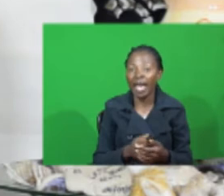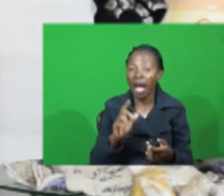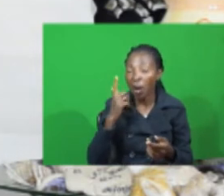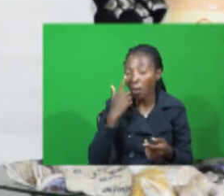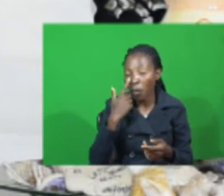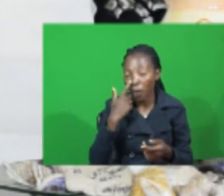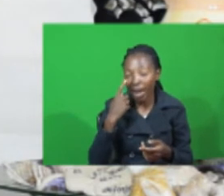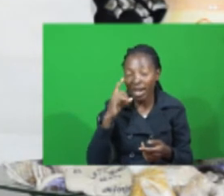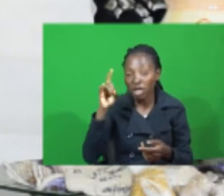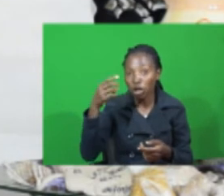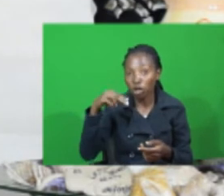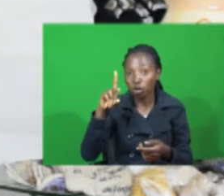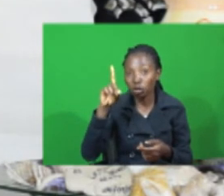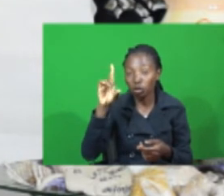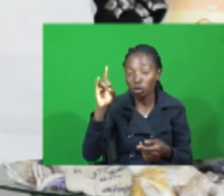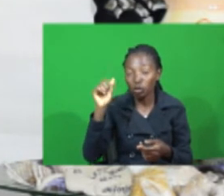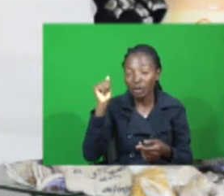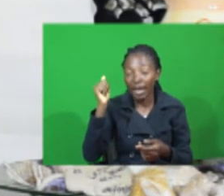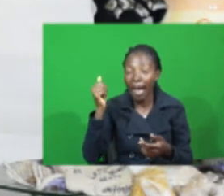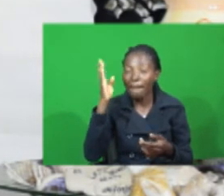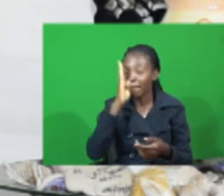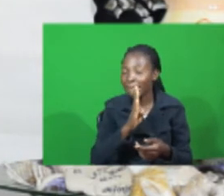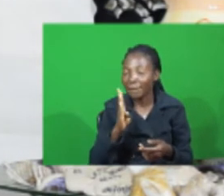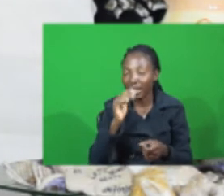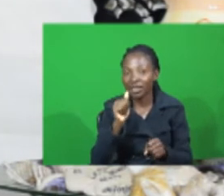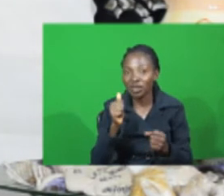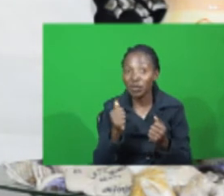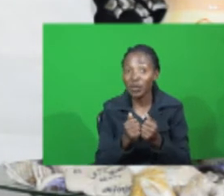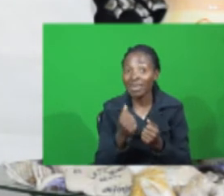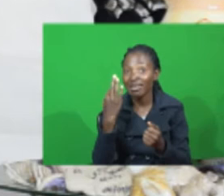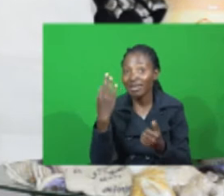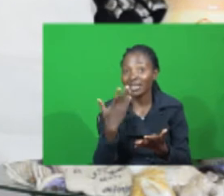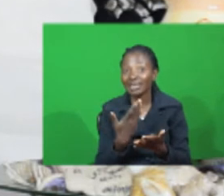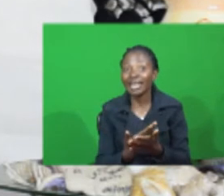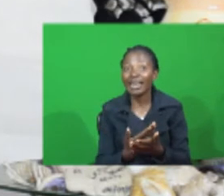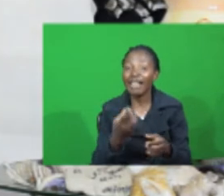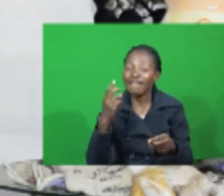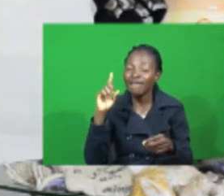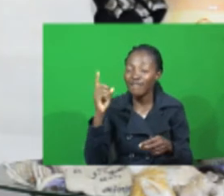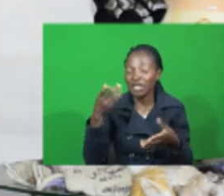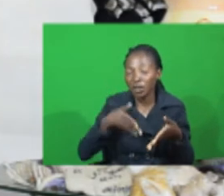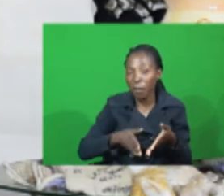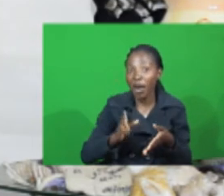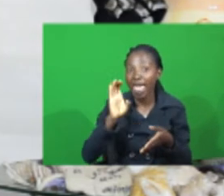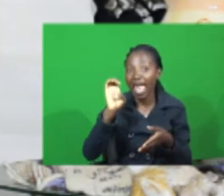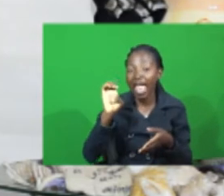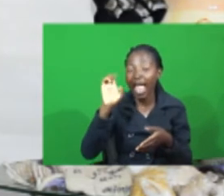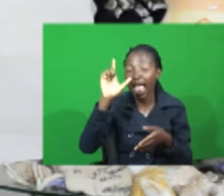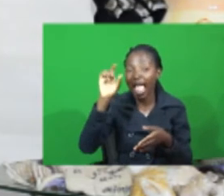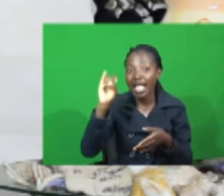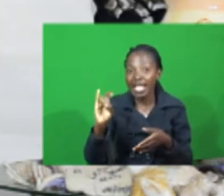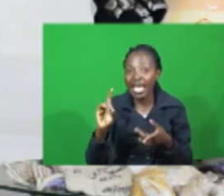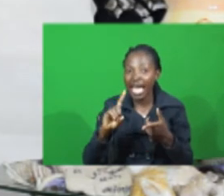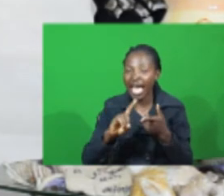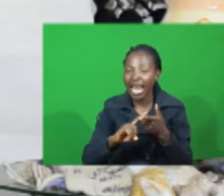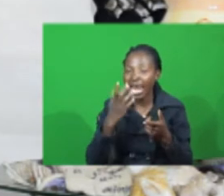Akomborerwa nevana, vana vacho vabva vatsanangurwa kunzi firstborn yainzi Eri, wechipiri